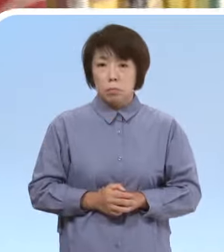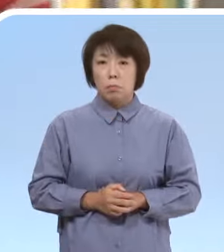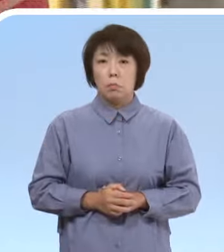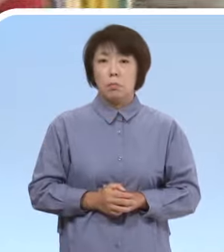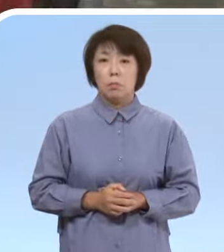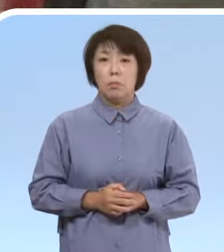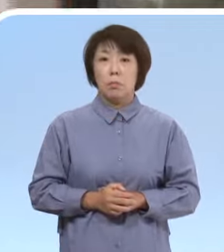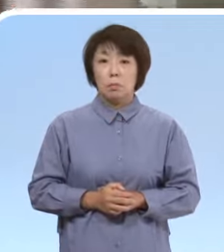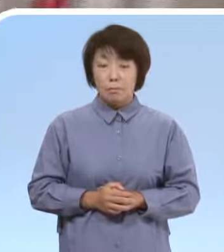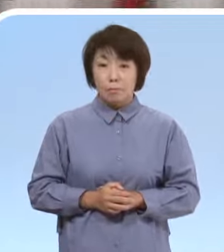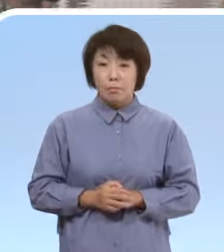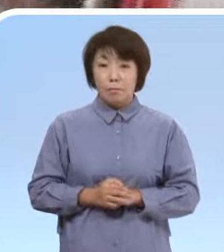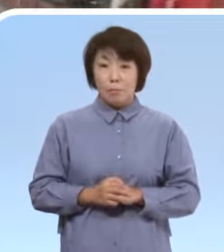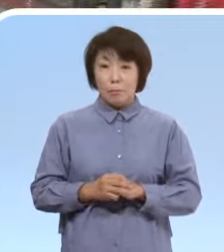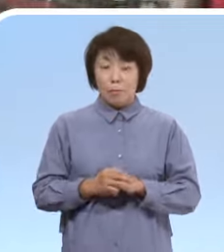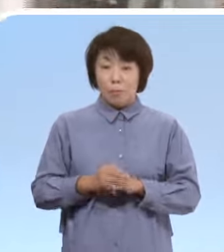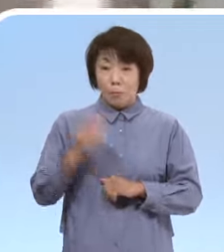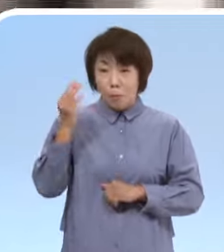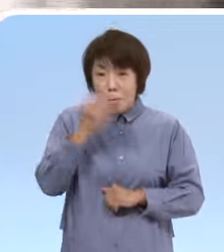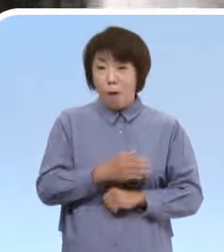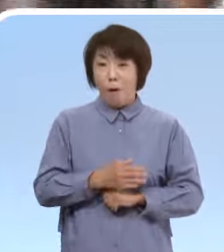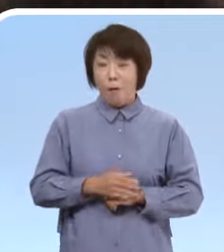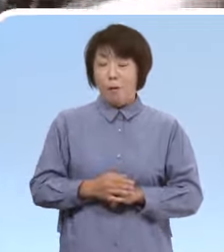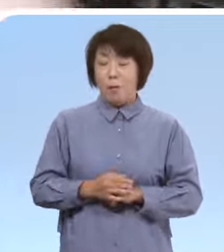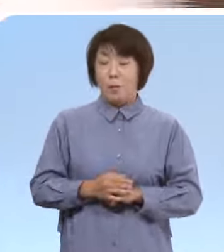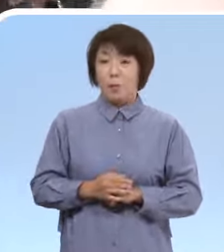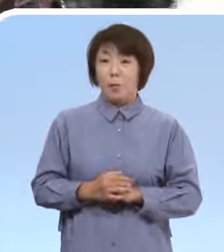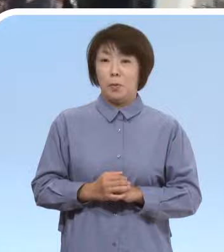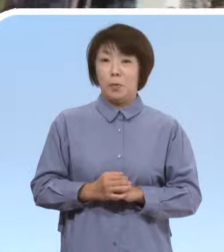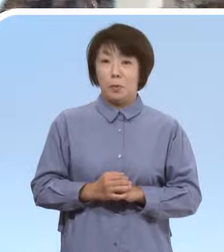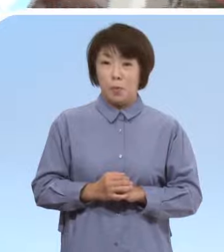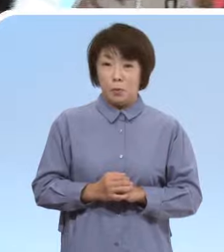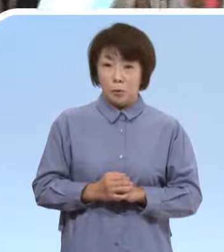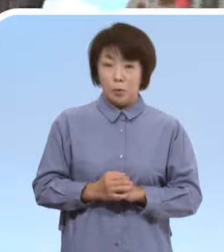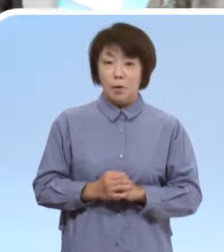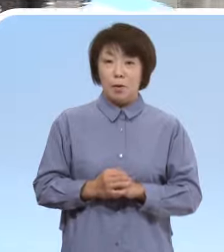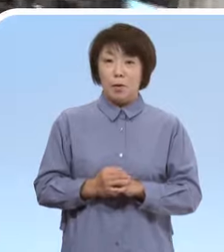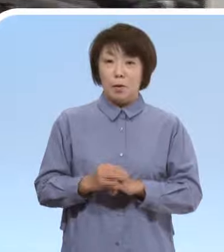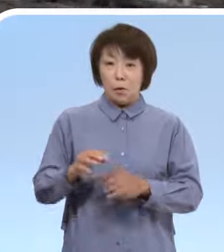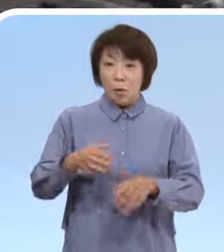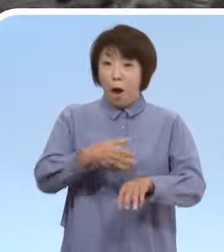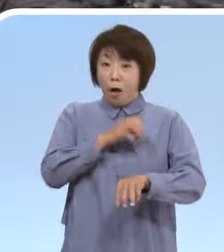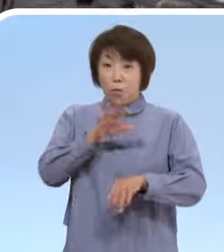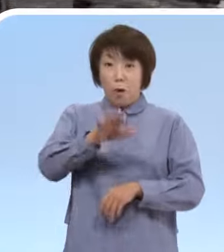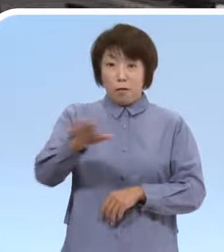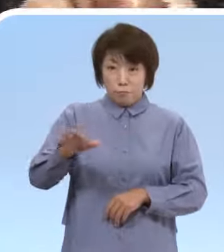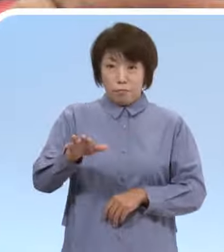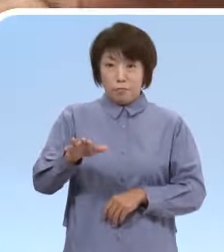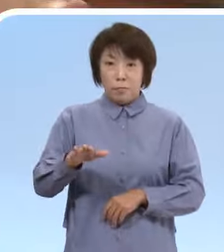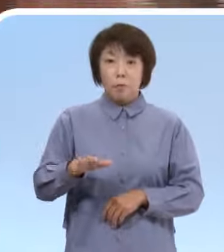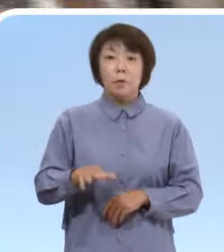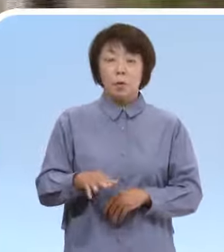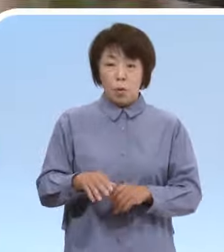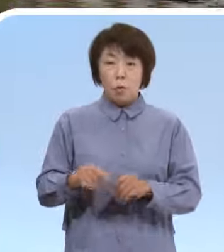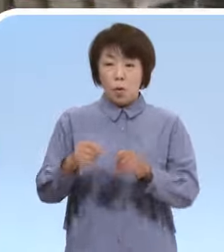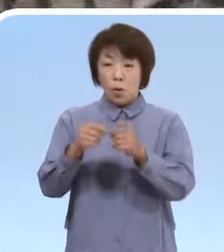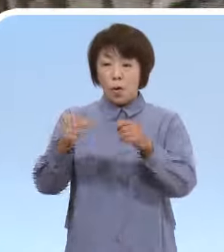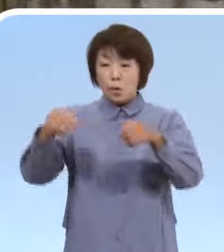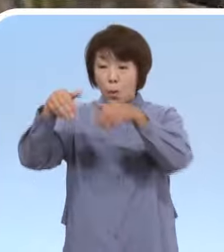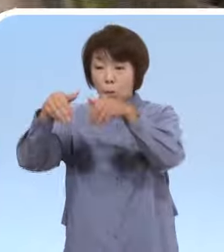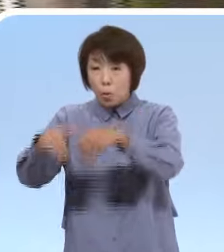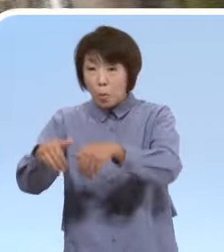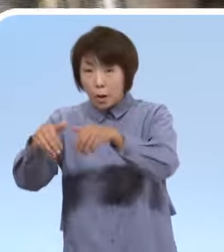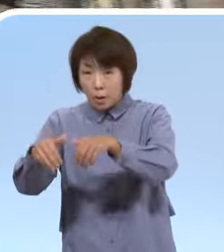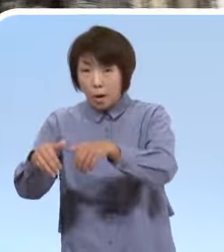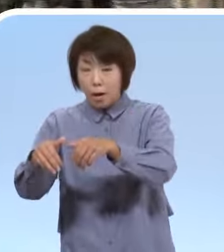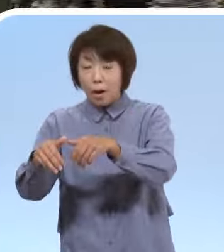徴ですね。 わーだよ、 すごいよ、 すごい、すごい迫力です。 こういう染めた